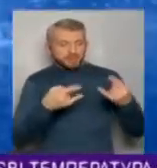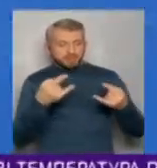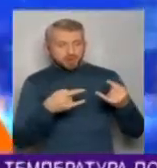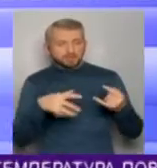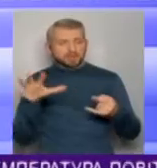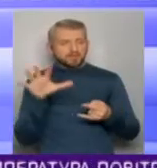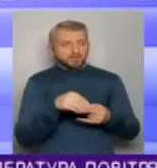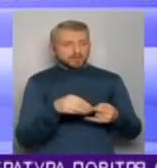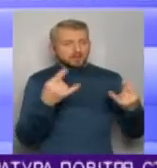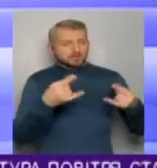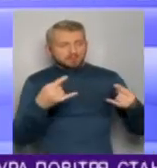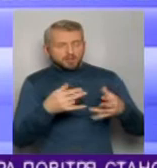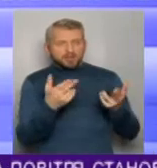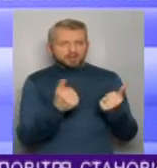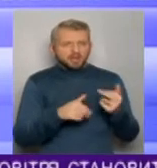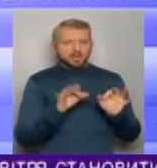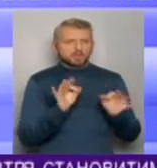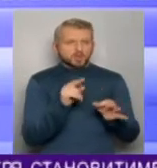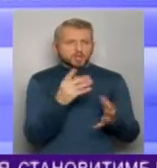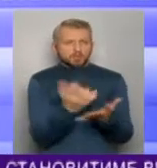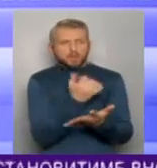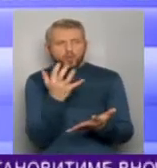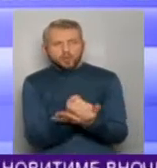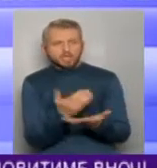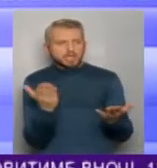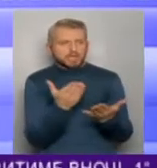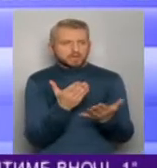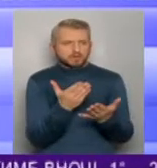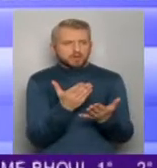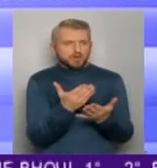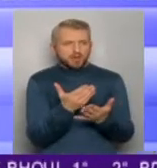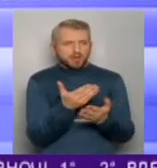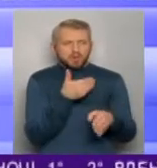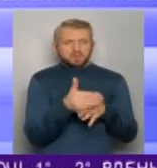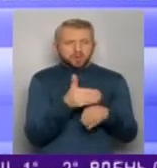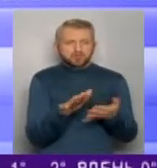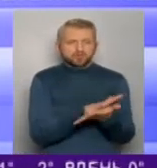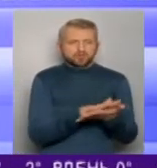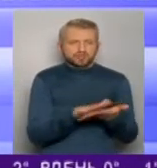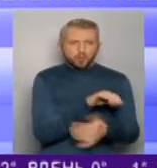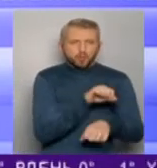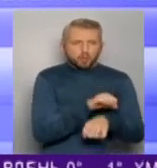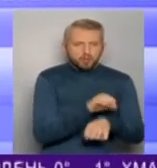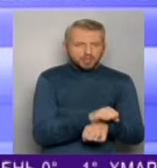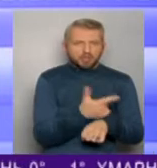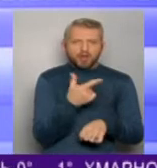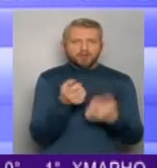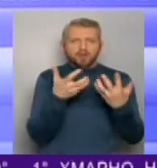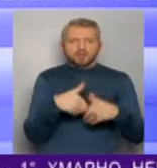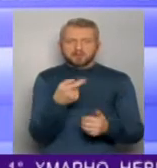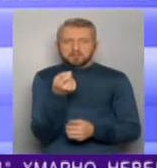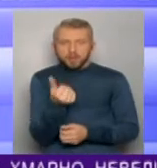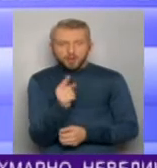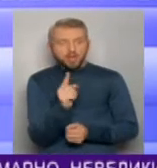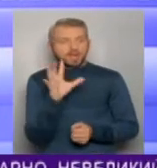екрани, да, звичайно, там знаходять якісь там несвоєчасно, почистили зупинки, можливо, чи там, от ті говорять, що десь там техніки малувати, але